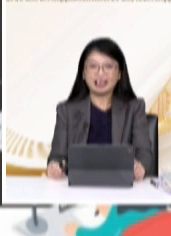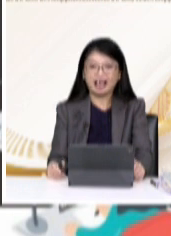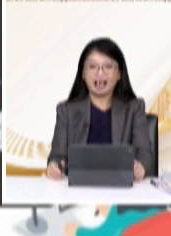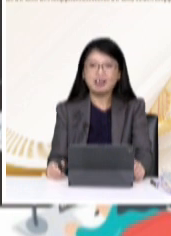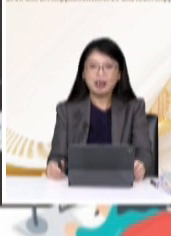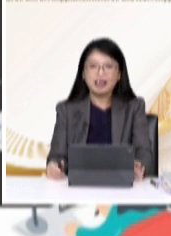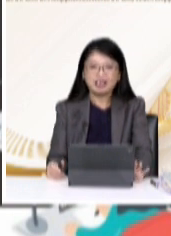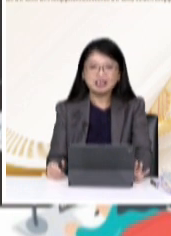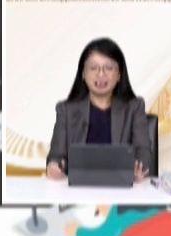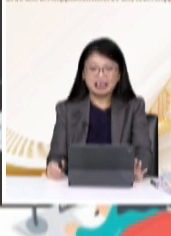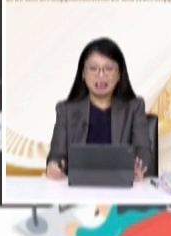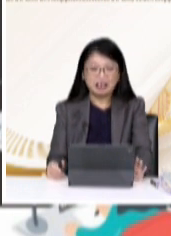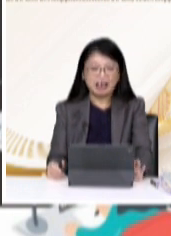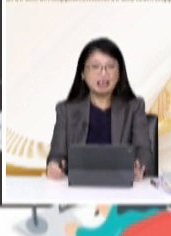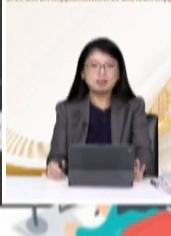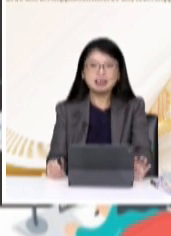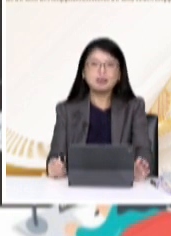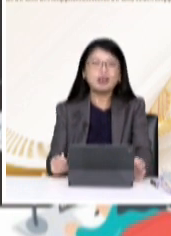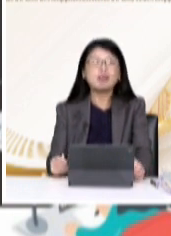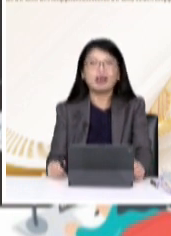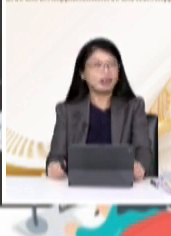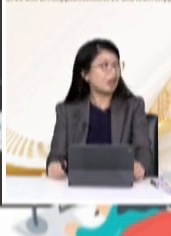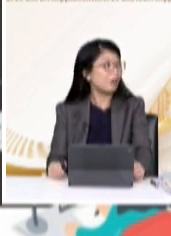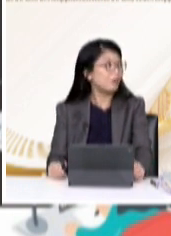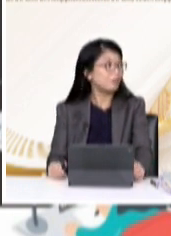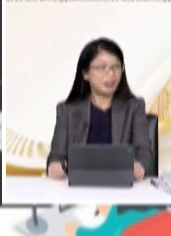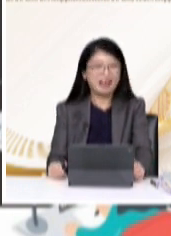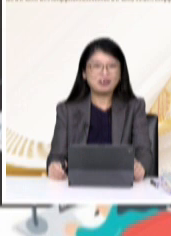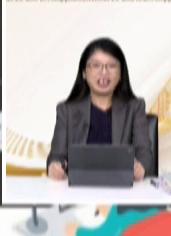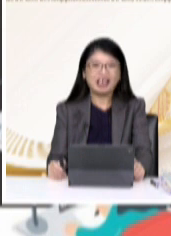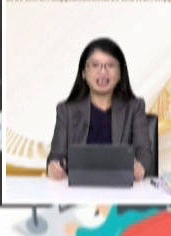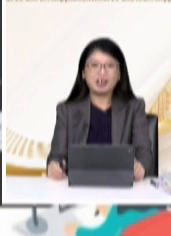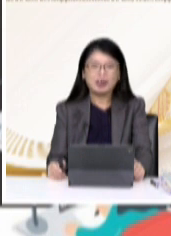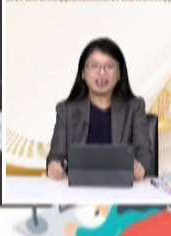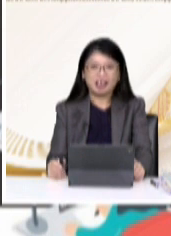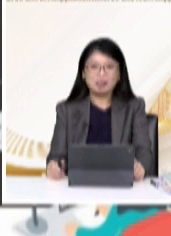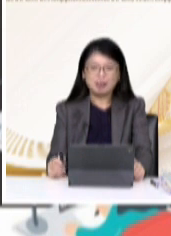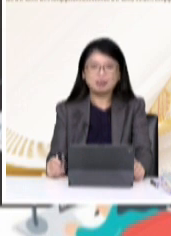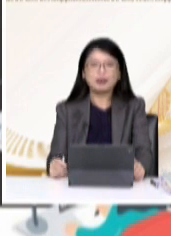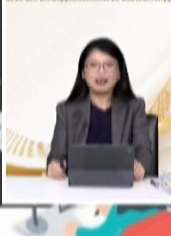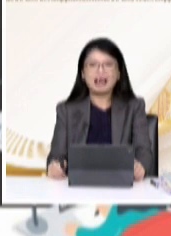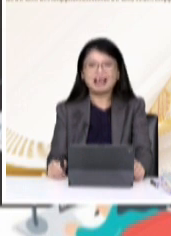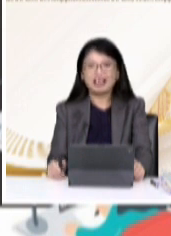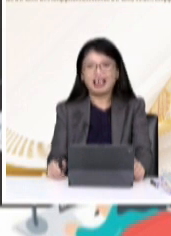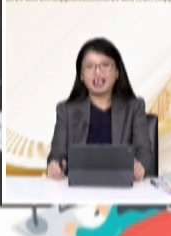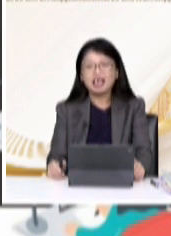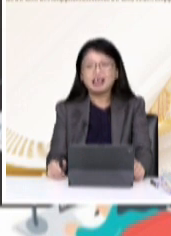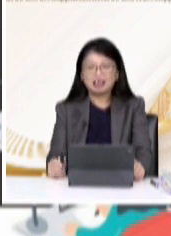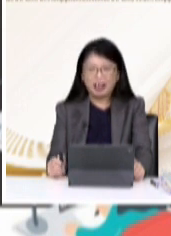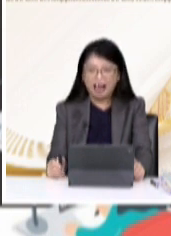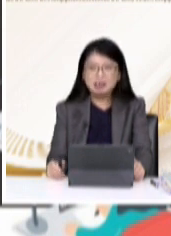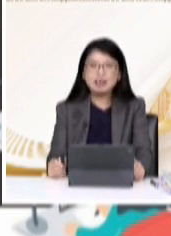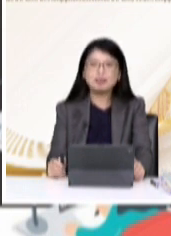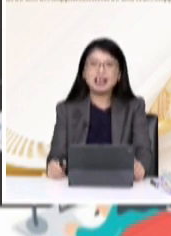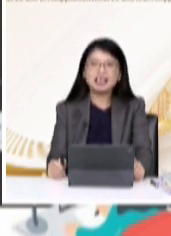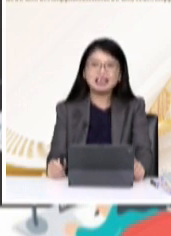กันนะคะนอกจากนี้แล้วนะคะเมื่อสักครู่เราบอกแล้วนะคะว่าหัวหน้าองค์คณะเนี่ยมีจำนวนเท่าไหร่แล้วนะคะ